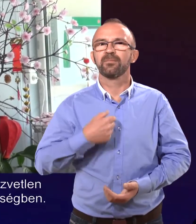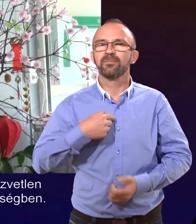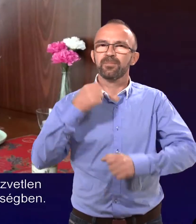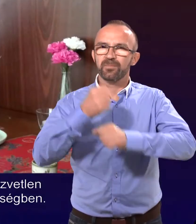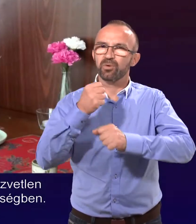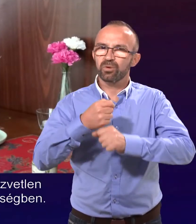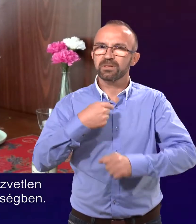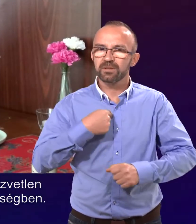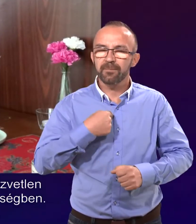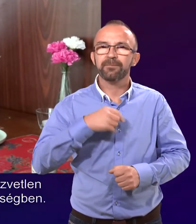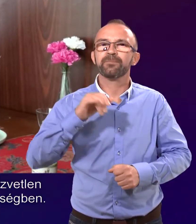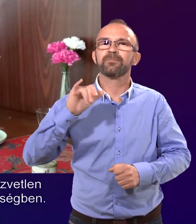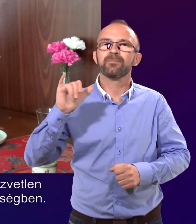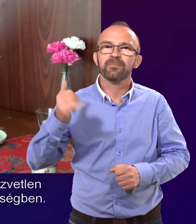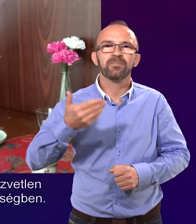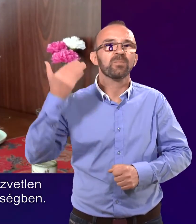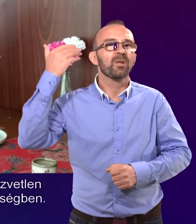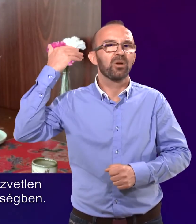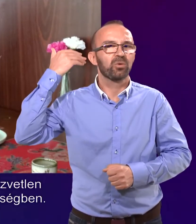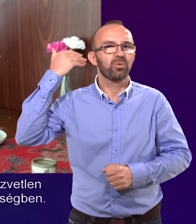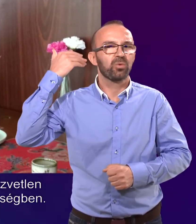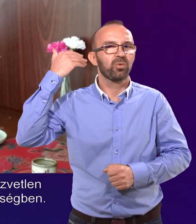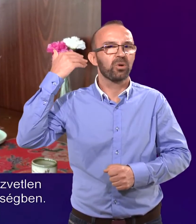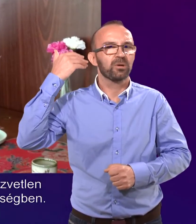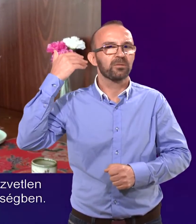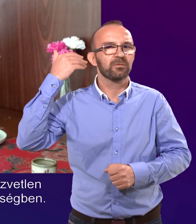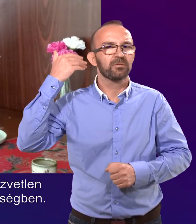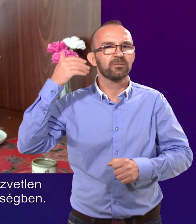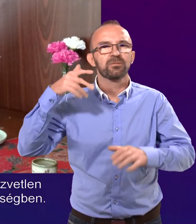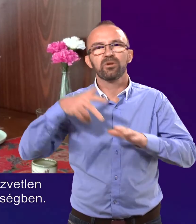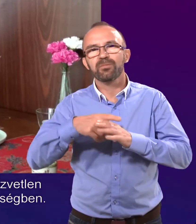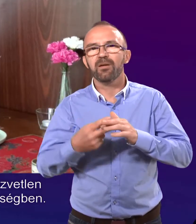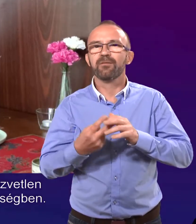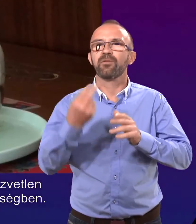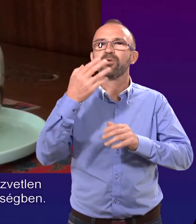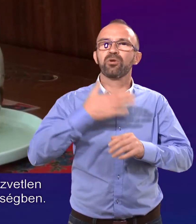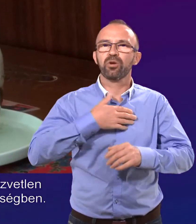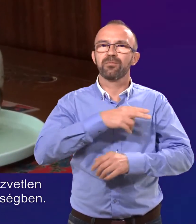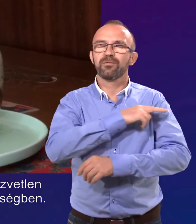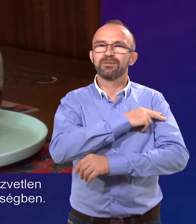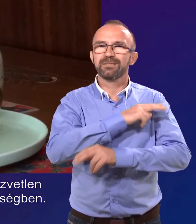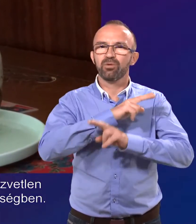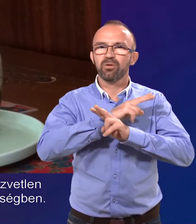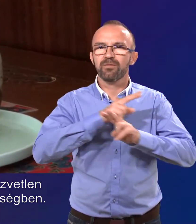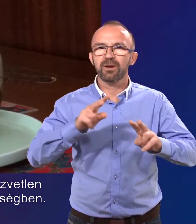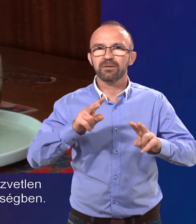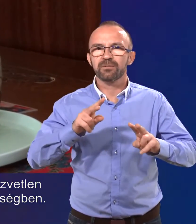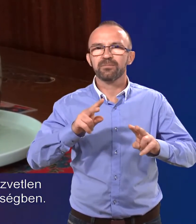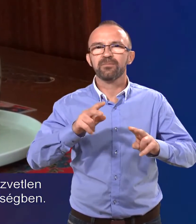Én APEC-ban dolgoztam. És akkor a közvetlen főnököm funkciója van